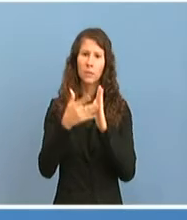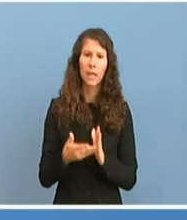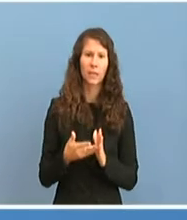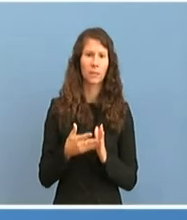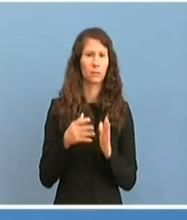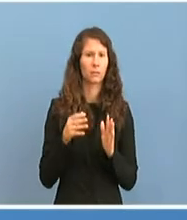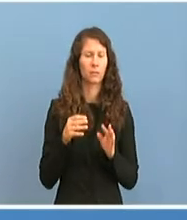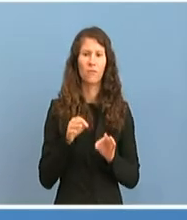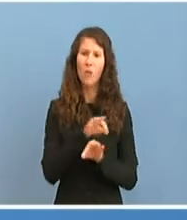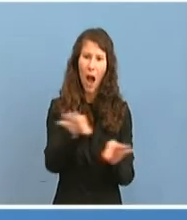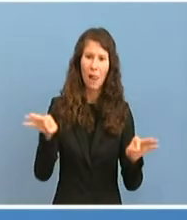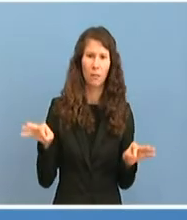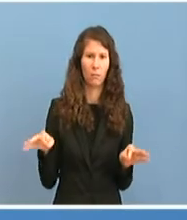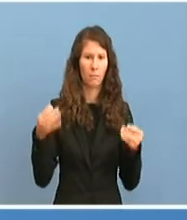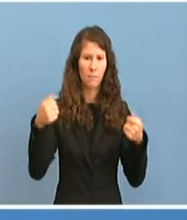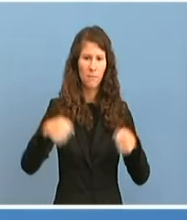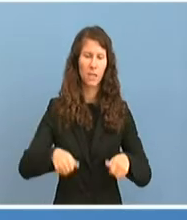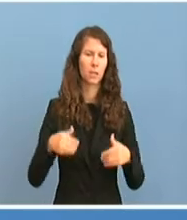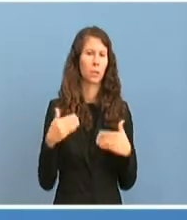deutschen Reisegebieten.